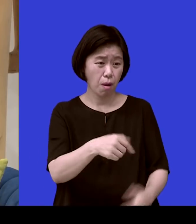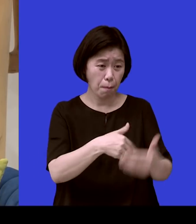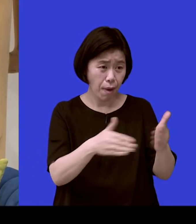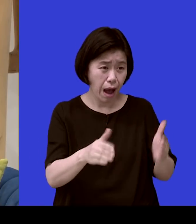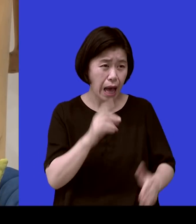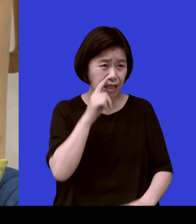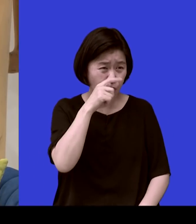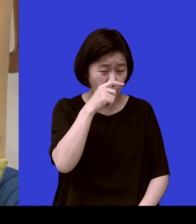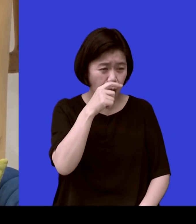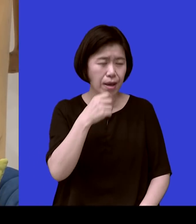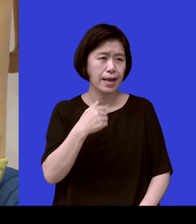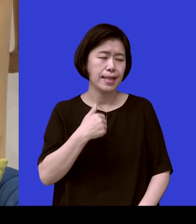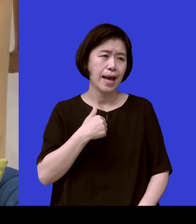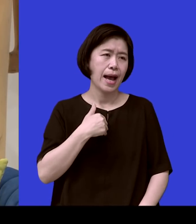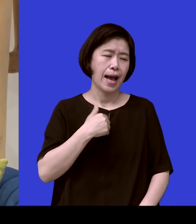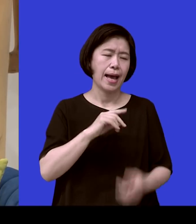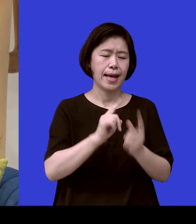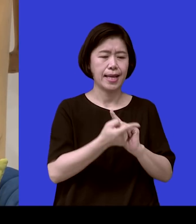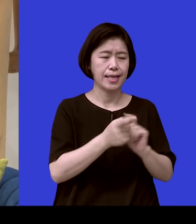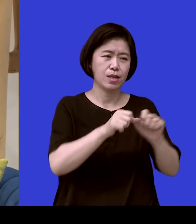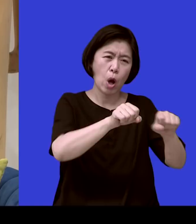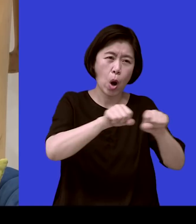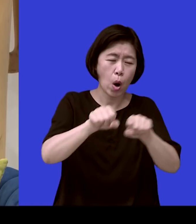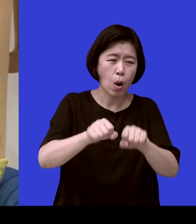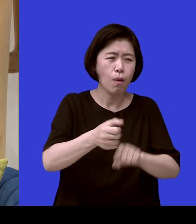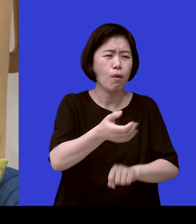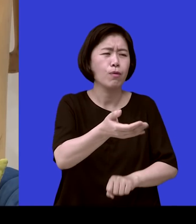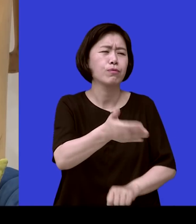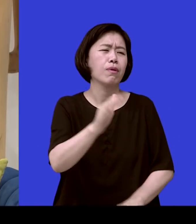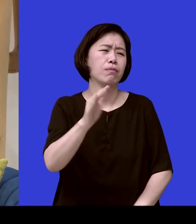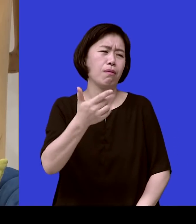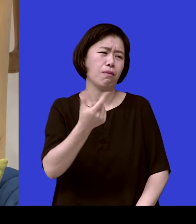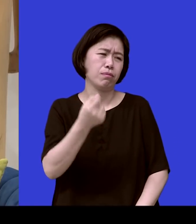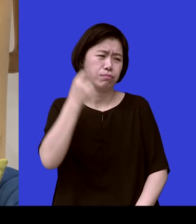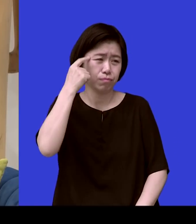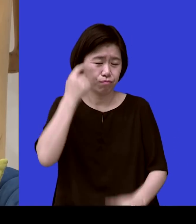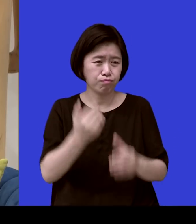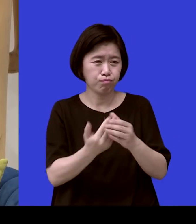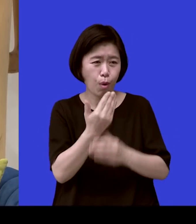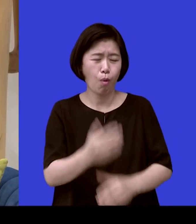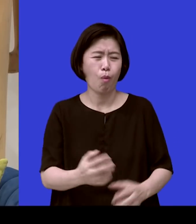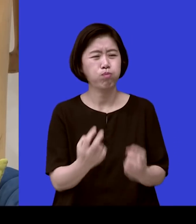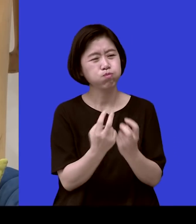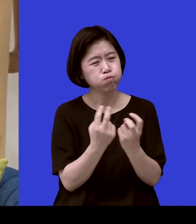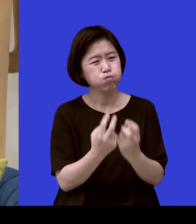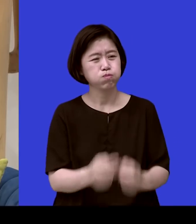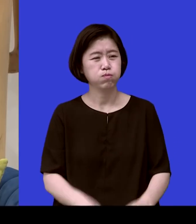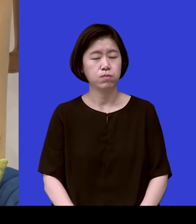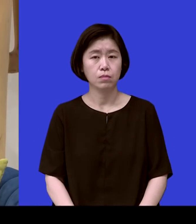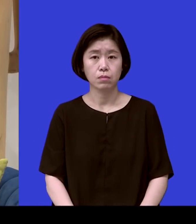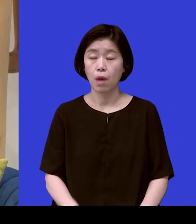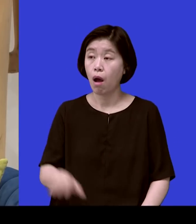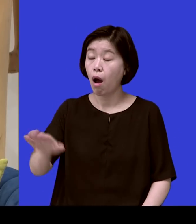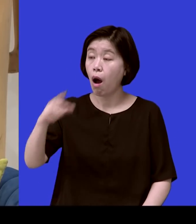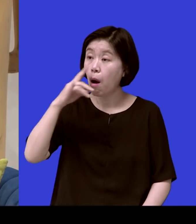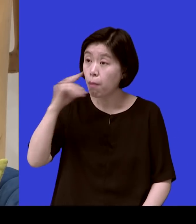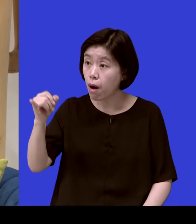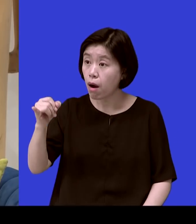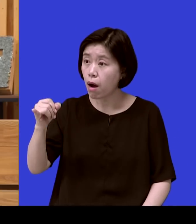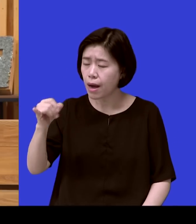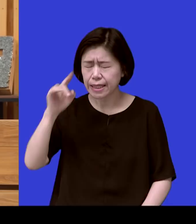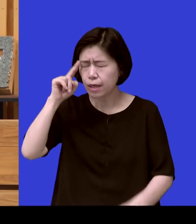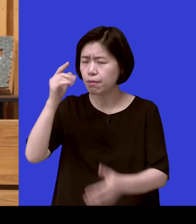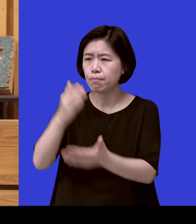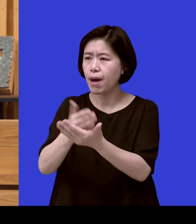같고 자꾸 신경이 쓰인다. 예. 그러니까 그게 나 전달이라는 건데 해봤어요. 예. 그랬더니 엄마 그렇게 신경이 쓰면 문을